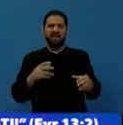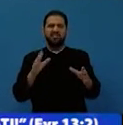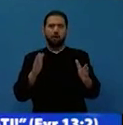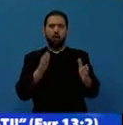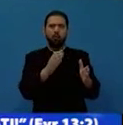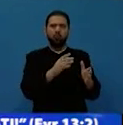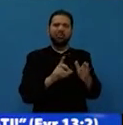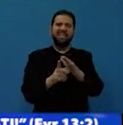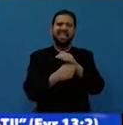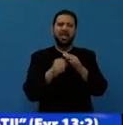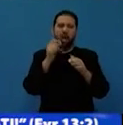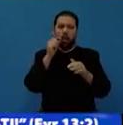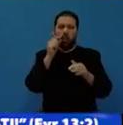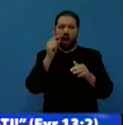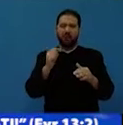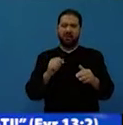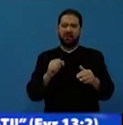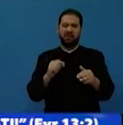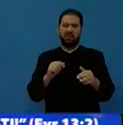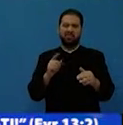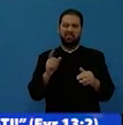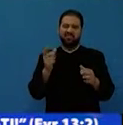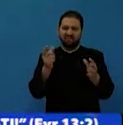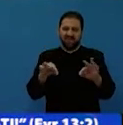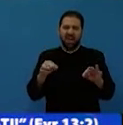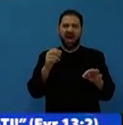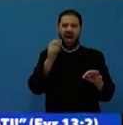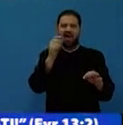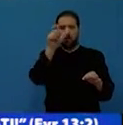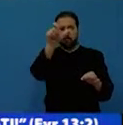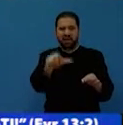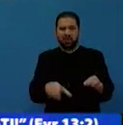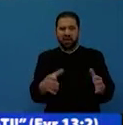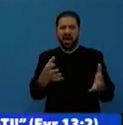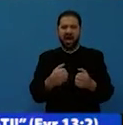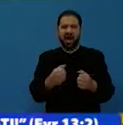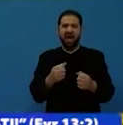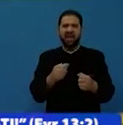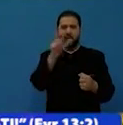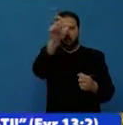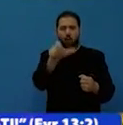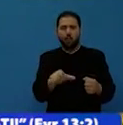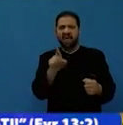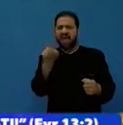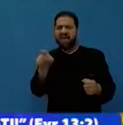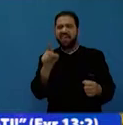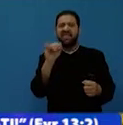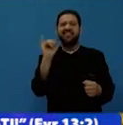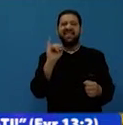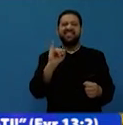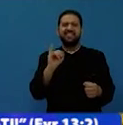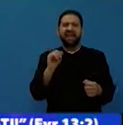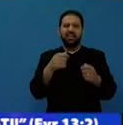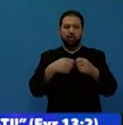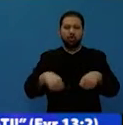persoană are propria ei demnitate, fiecare persoană are propria ei identitate. Toate persoanele acestea